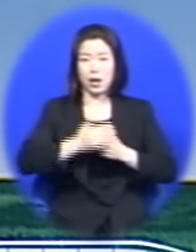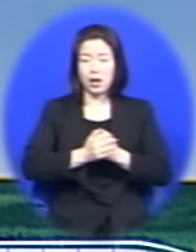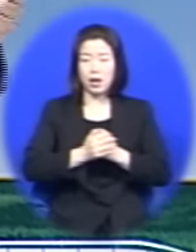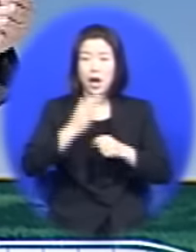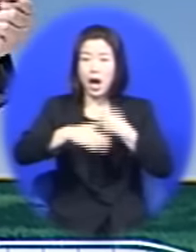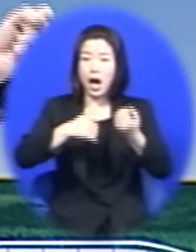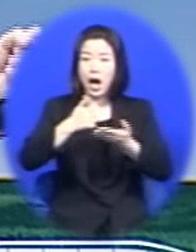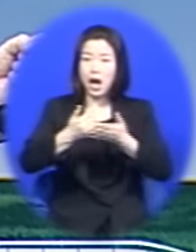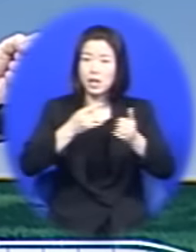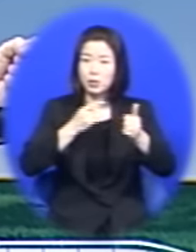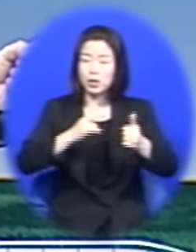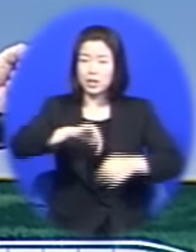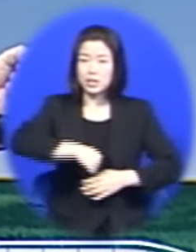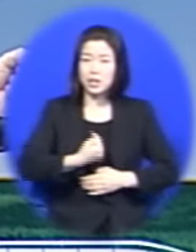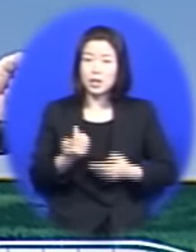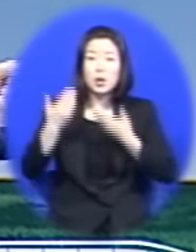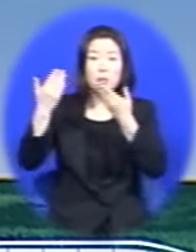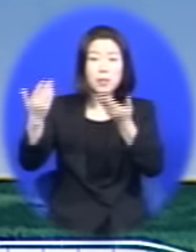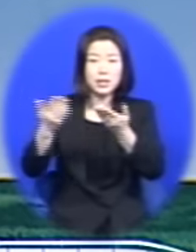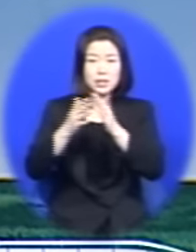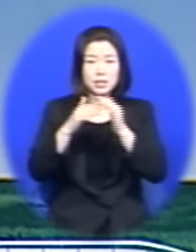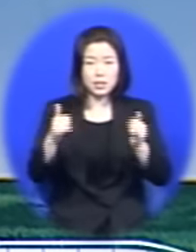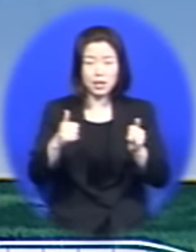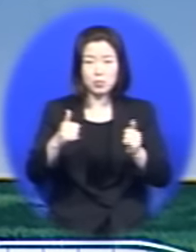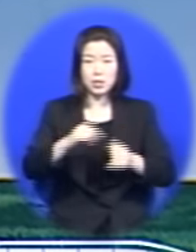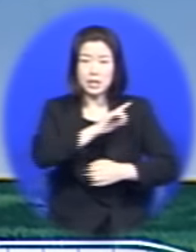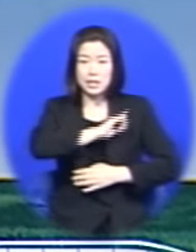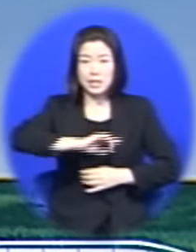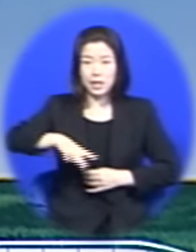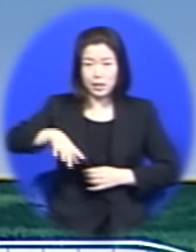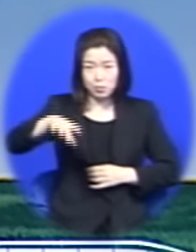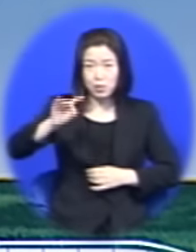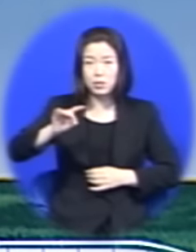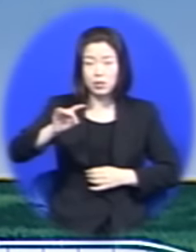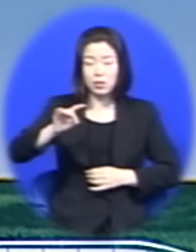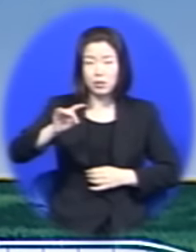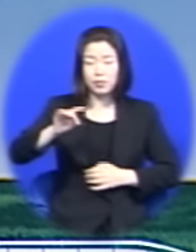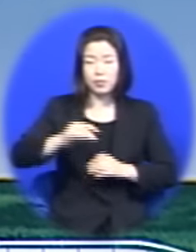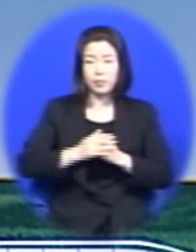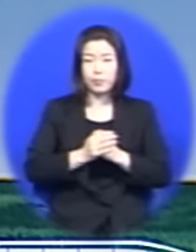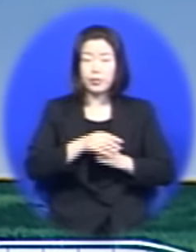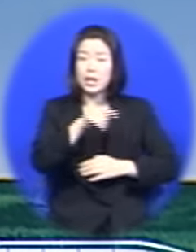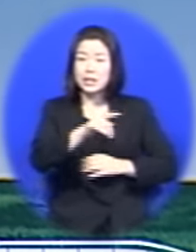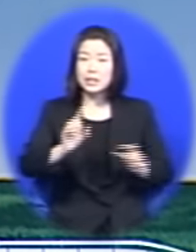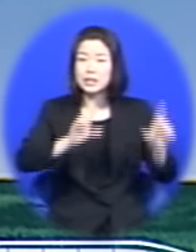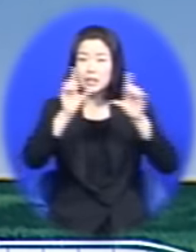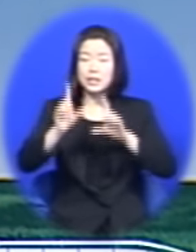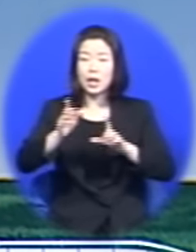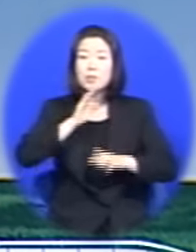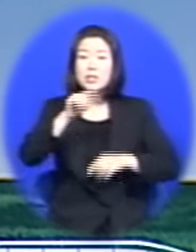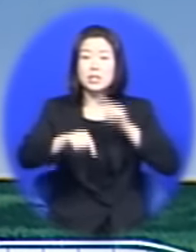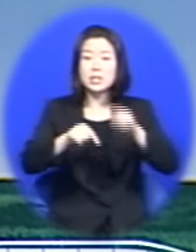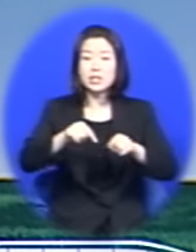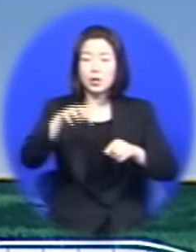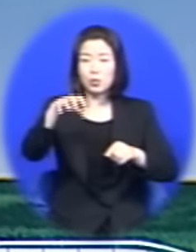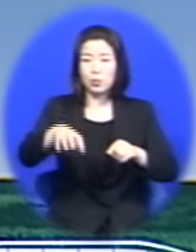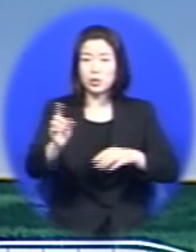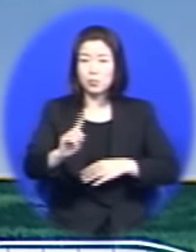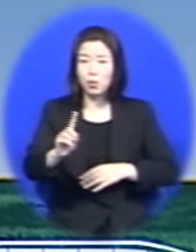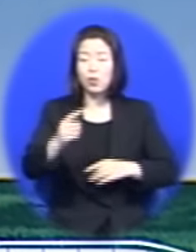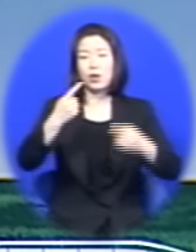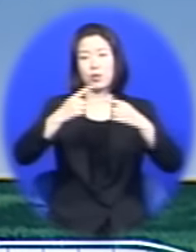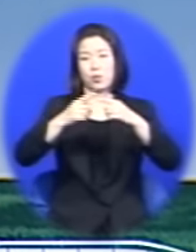하나님께 산 제물로 자기를 바친 사람들이 가장 먼저 그 삶을 실천하는 곳이